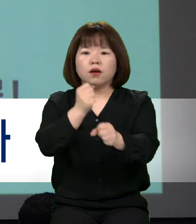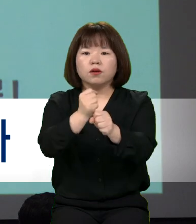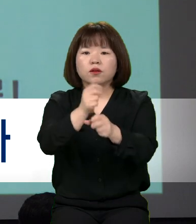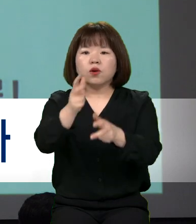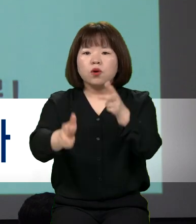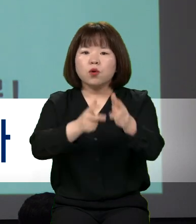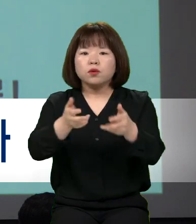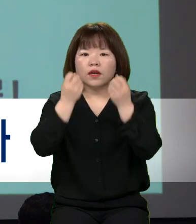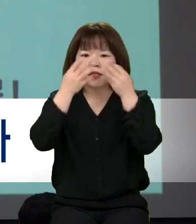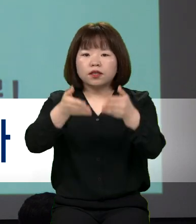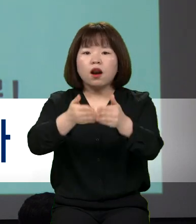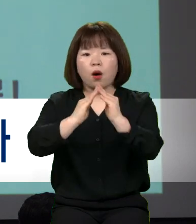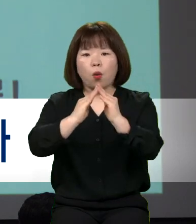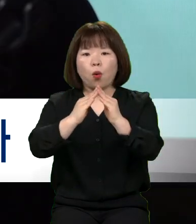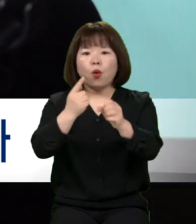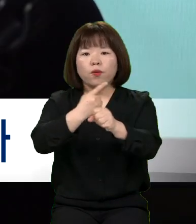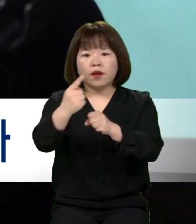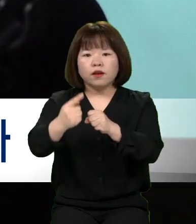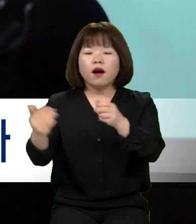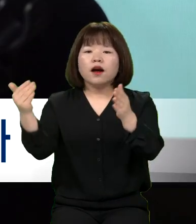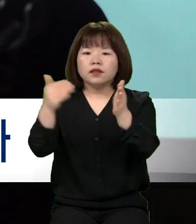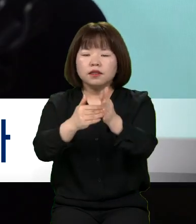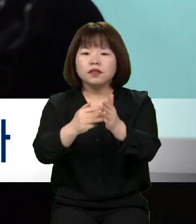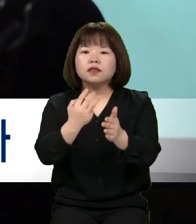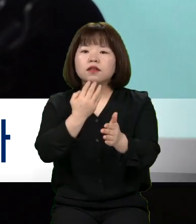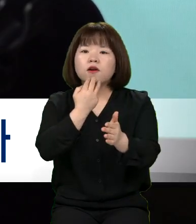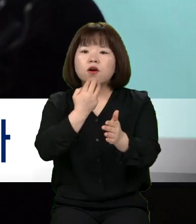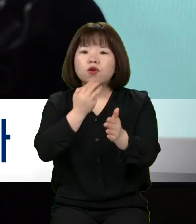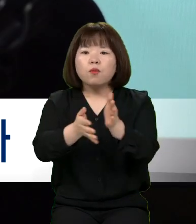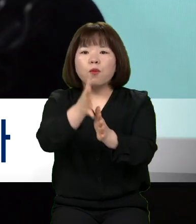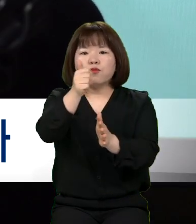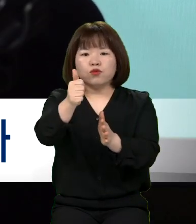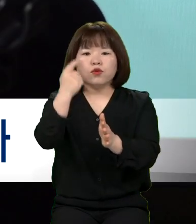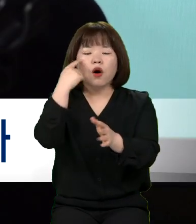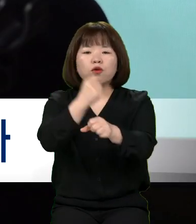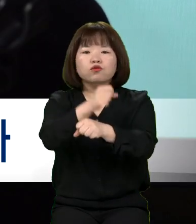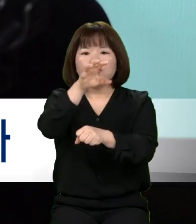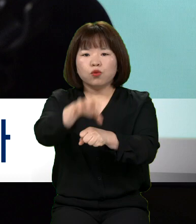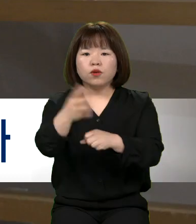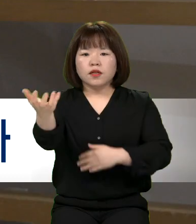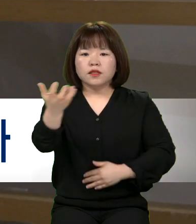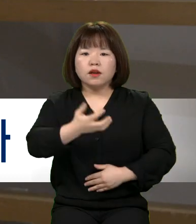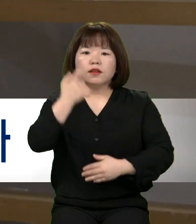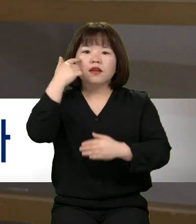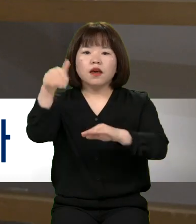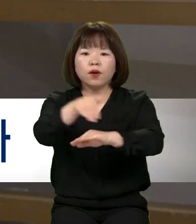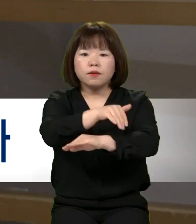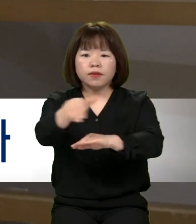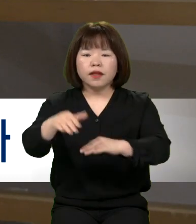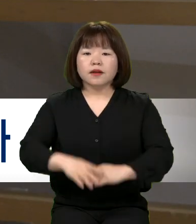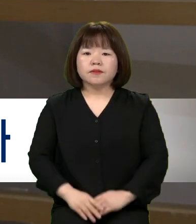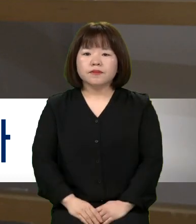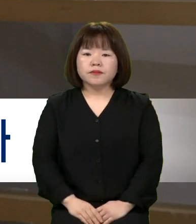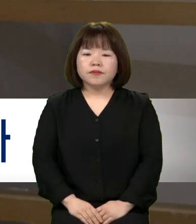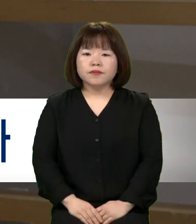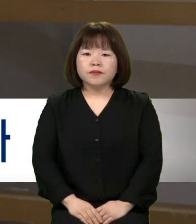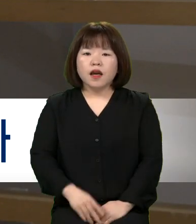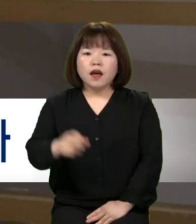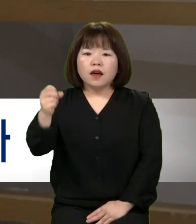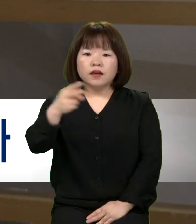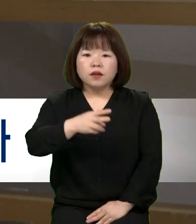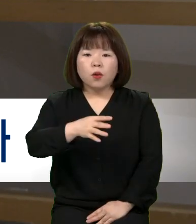생산 공장을 신설하고 2023년까지 서울 본사와 연구소 등을 이전할 계획입니다